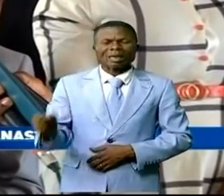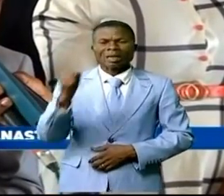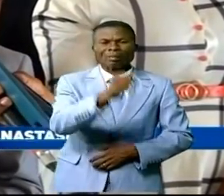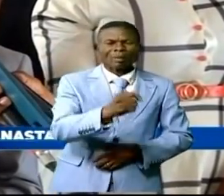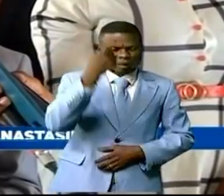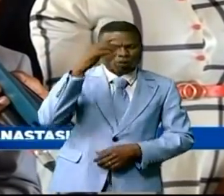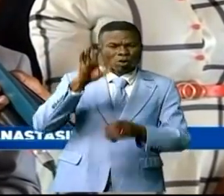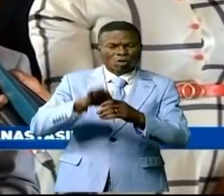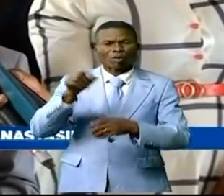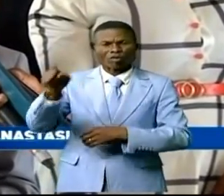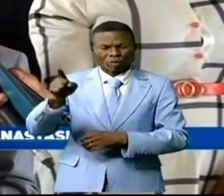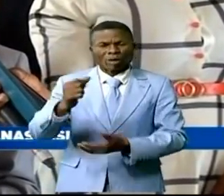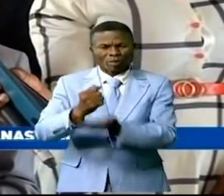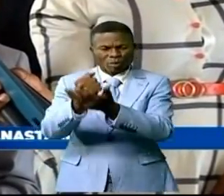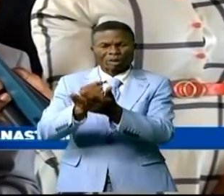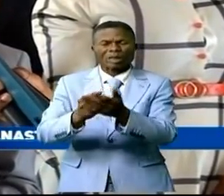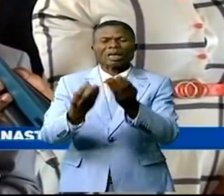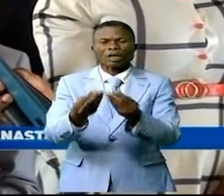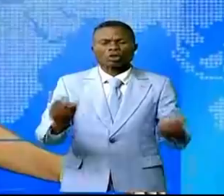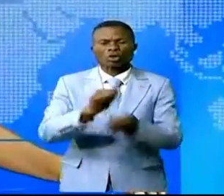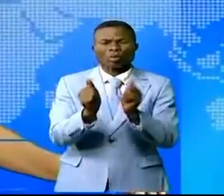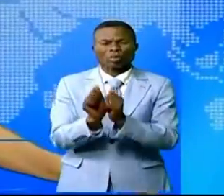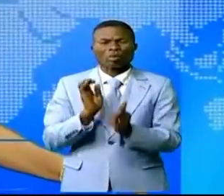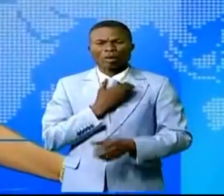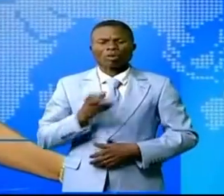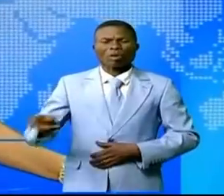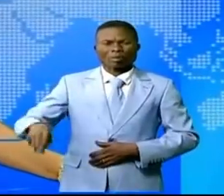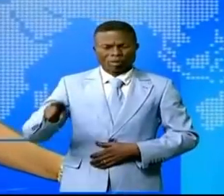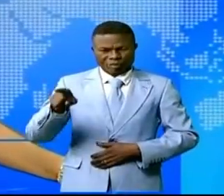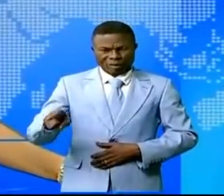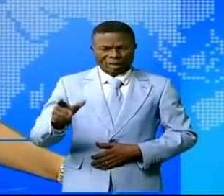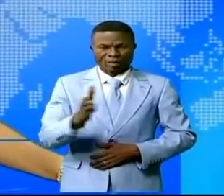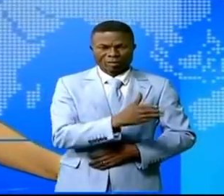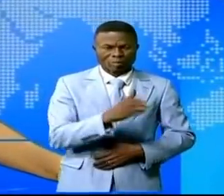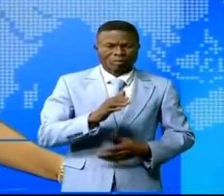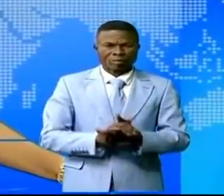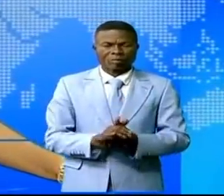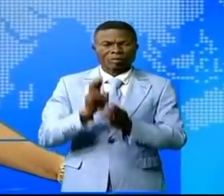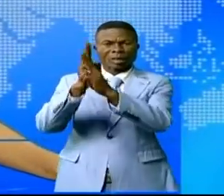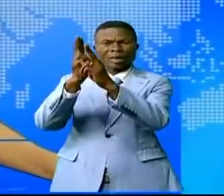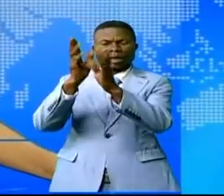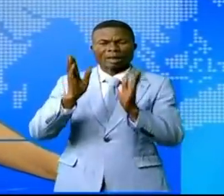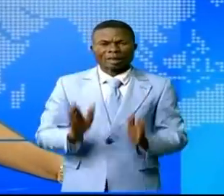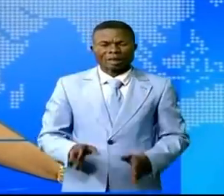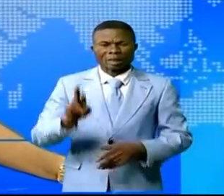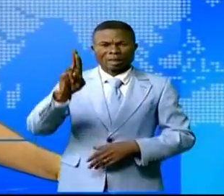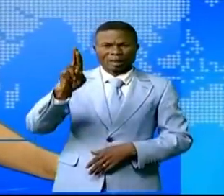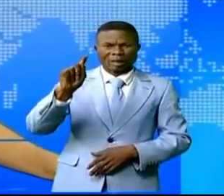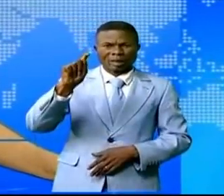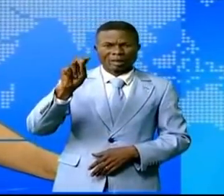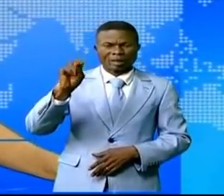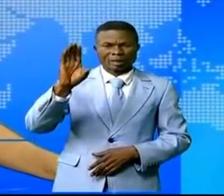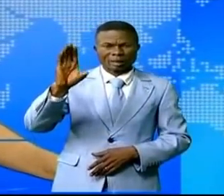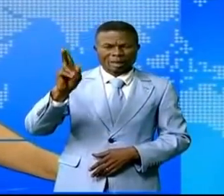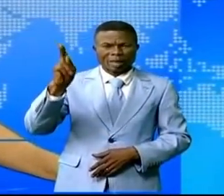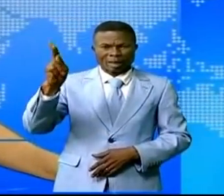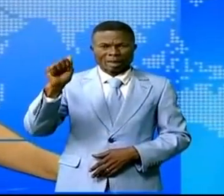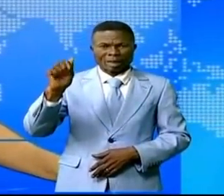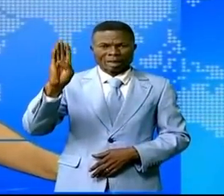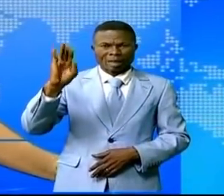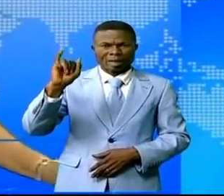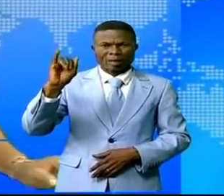problèmes qui gangrènent notre province de Lomami. Et nos reporters de la RTNC Kabinda nous présentent dans